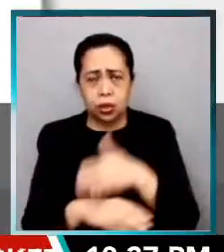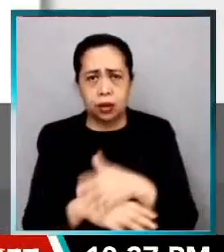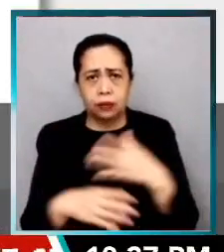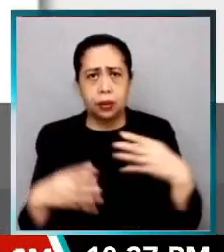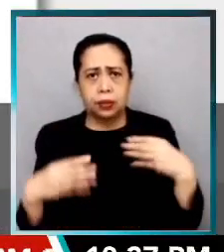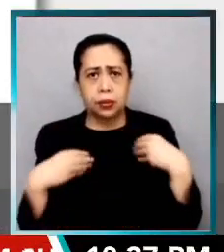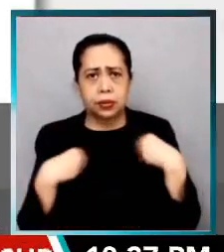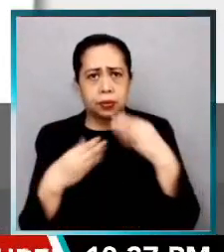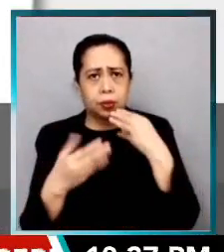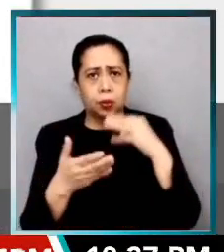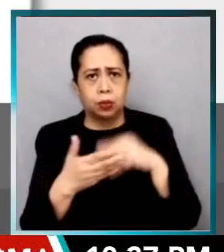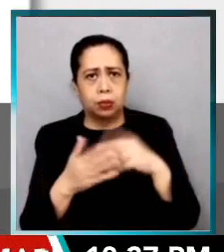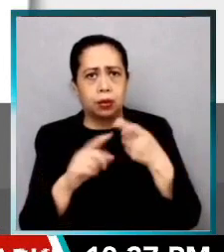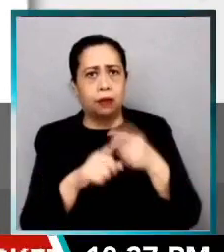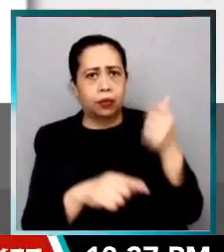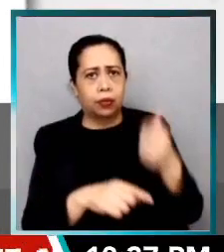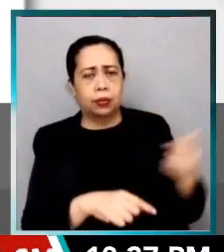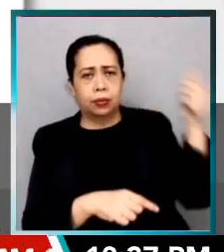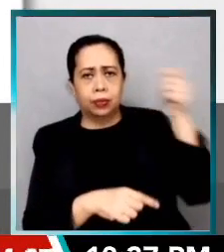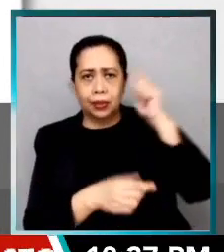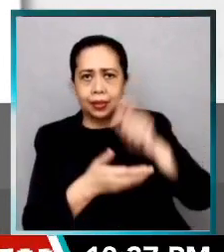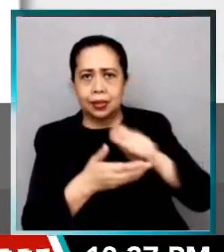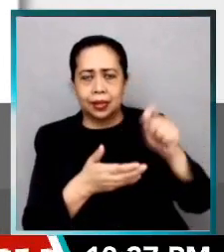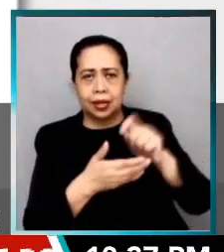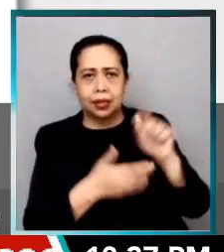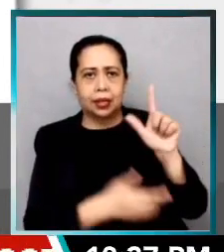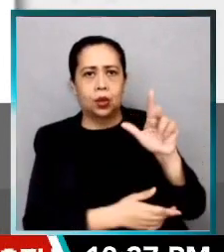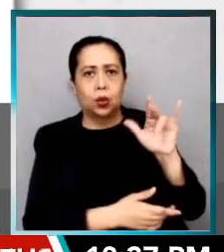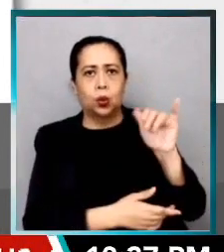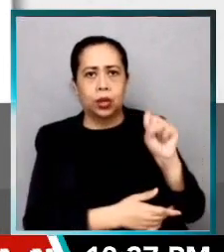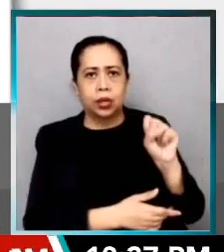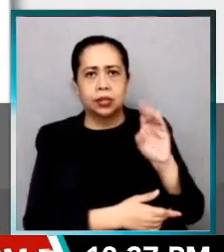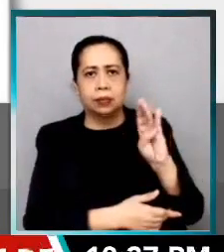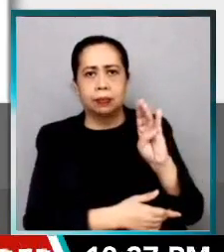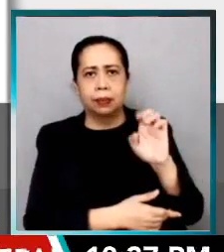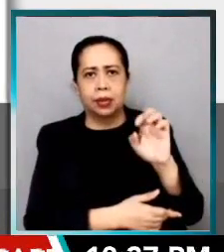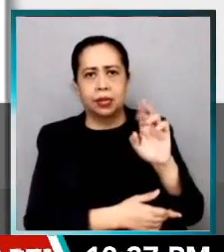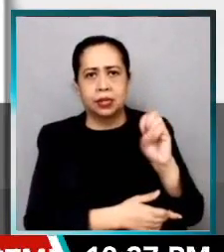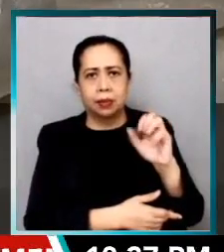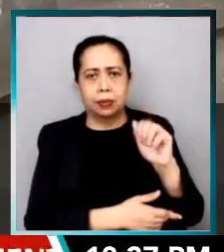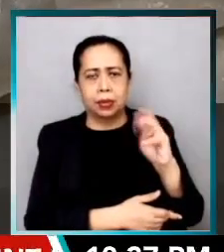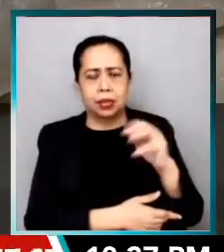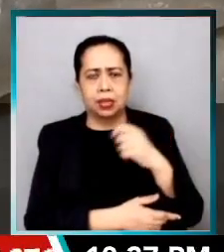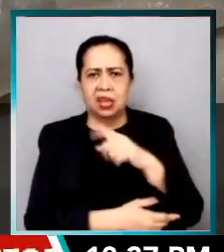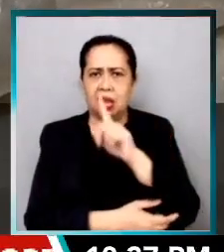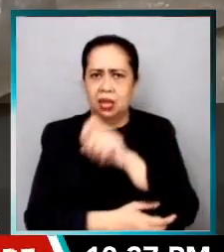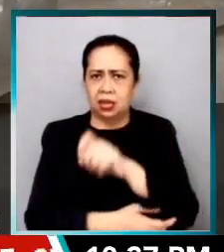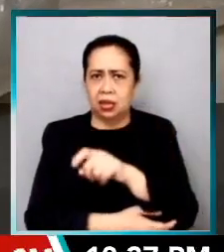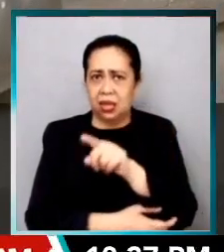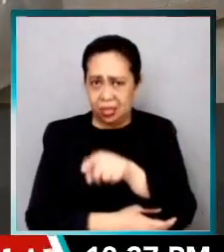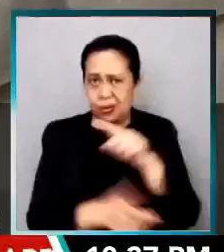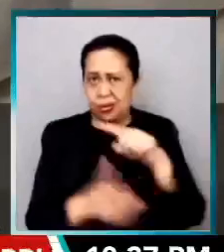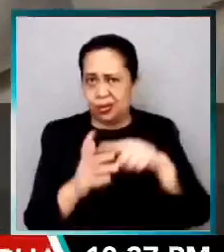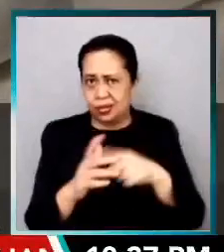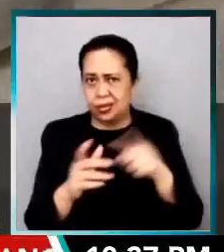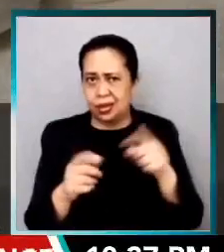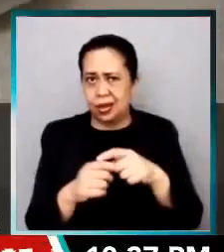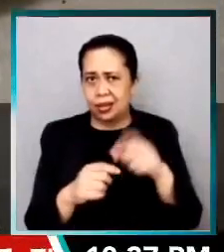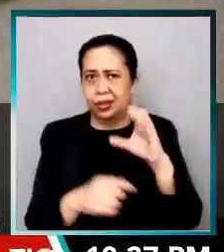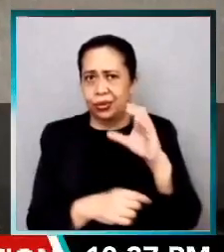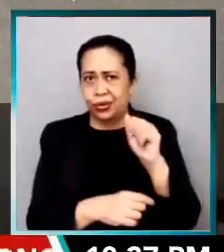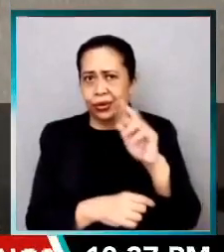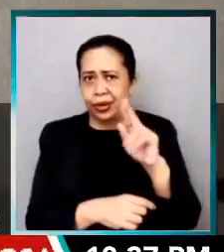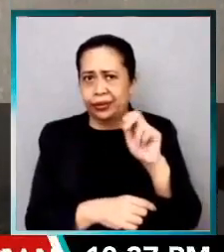memorandum mula kay Executive Secretary Lucas Bersamin. Tanong ni Ontiveros, hindi ba't dyan nagsisimula ang kartel?